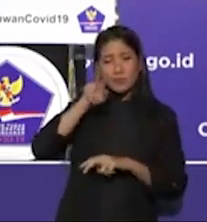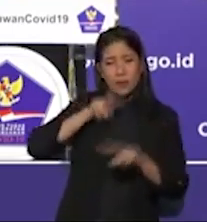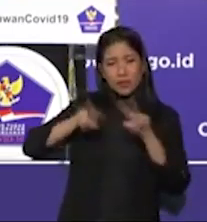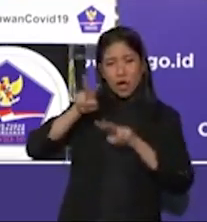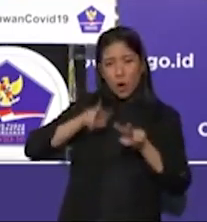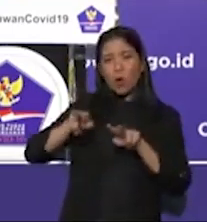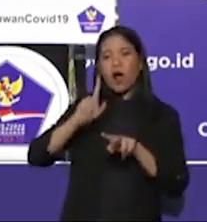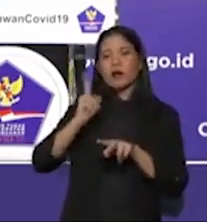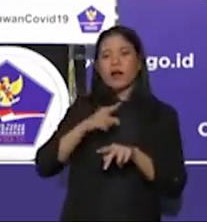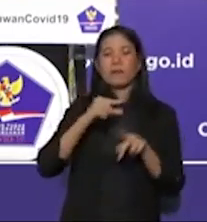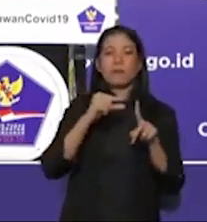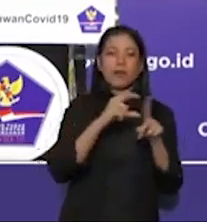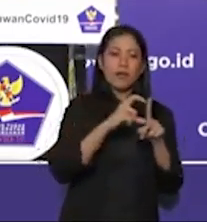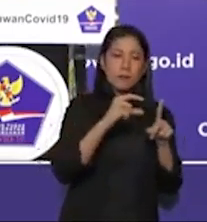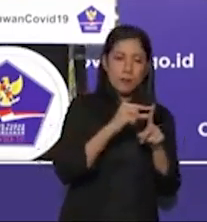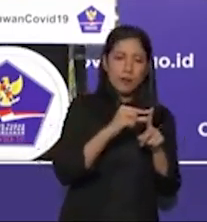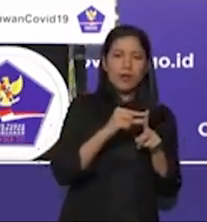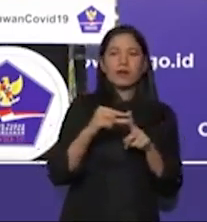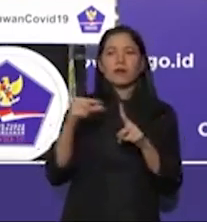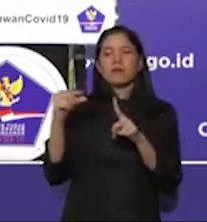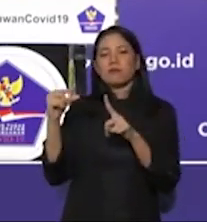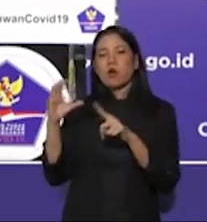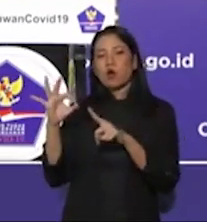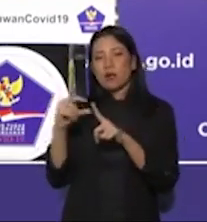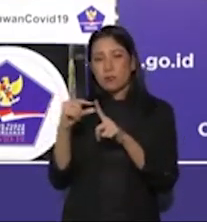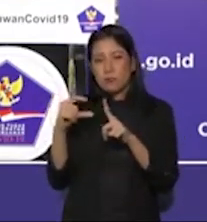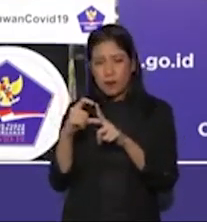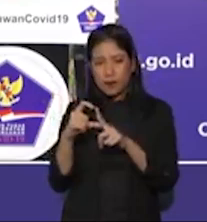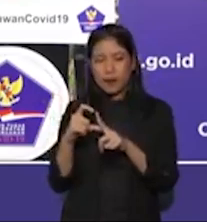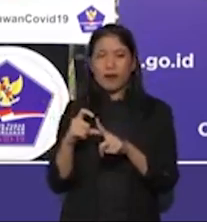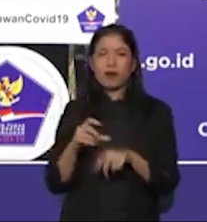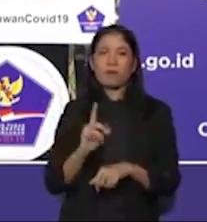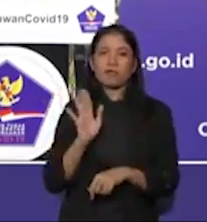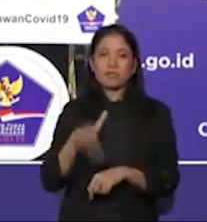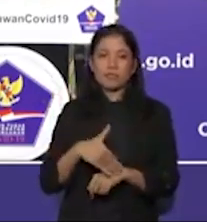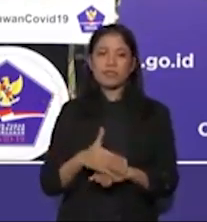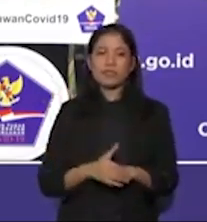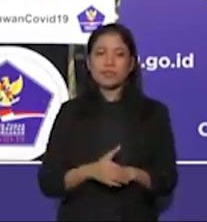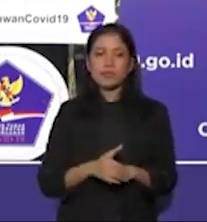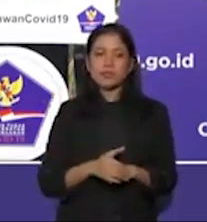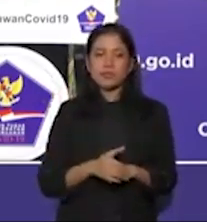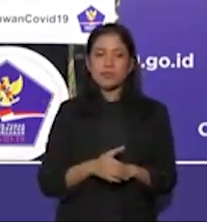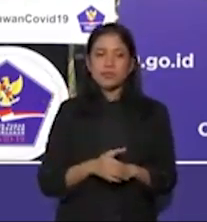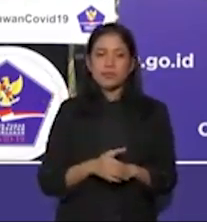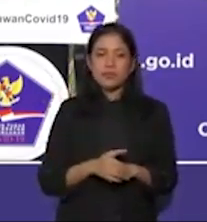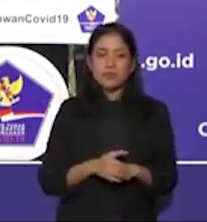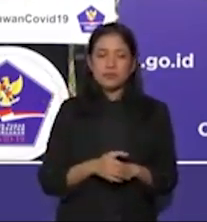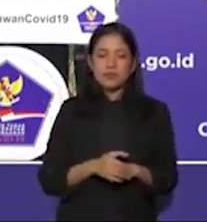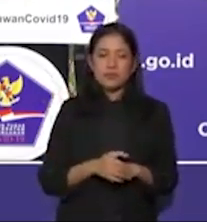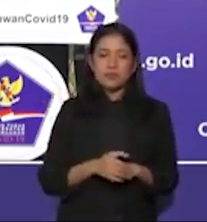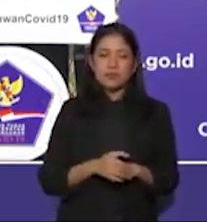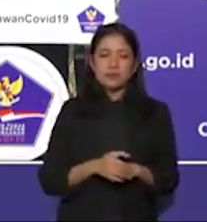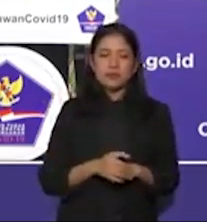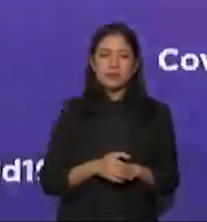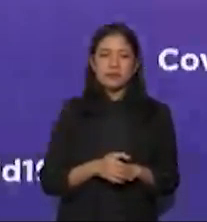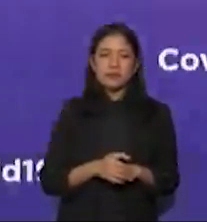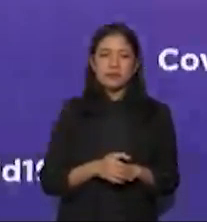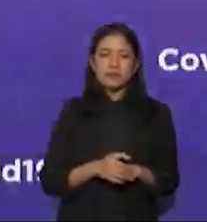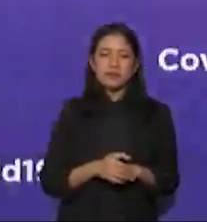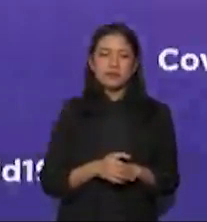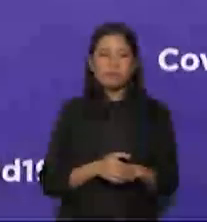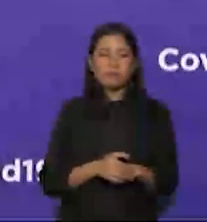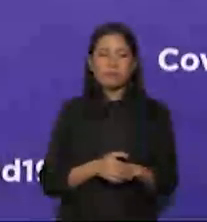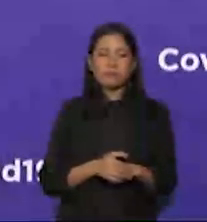saudara-saudara sekali lagi Mari komitmen kita sebagian besar masyarakat kita sudah